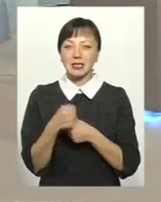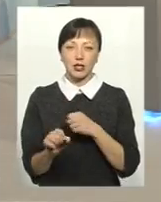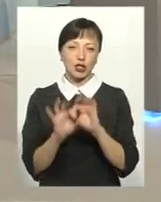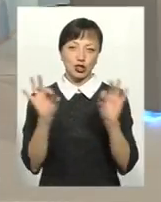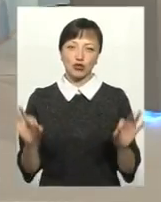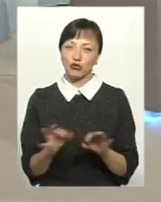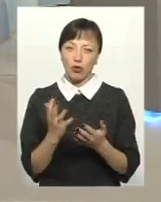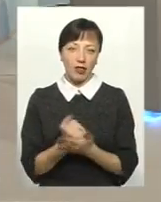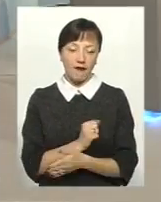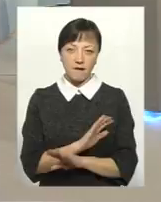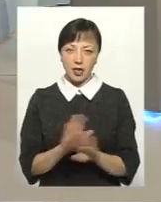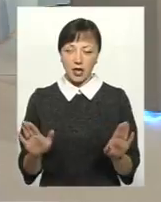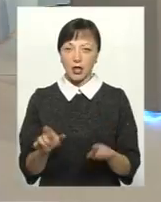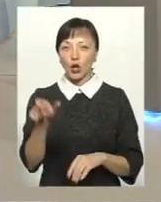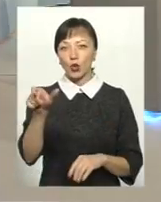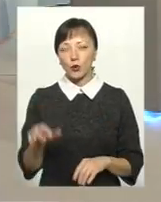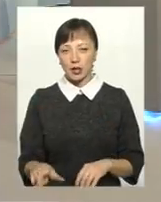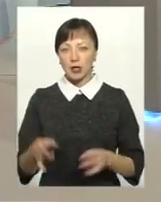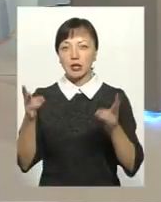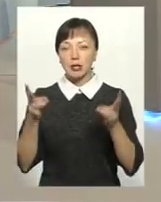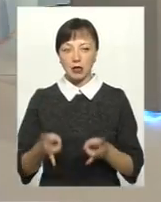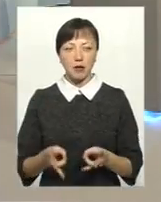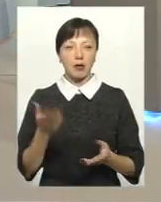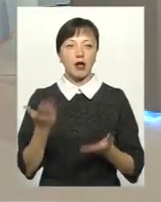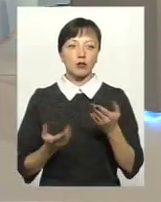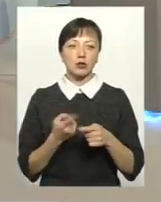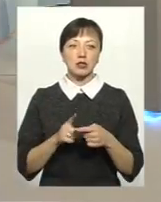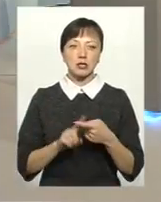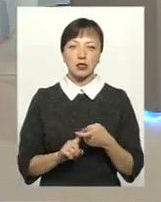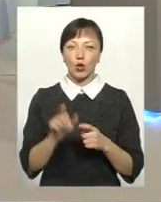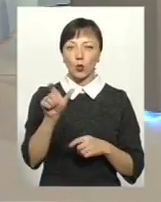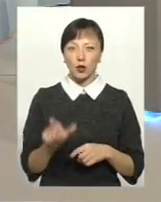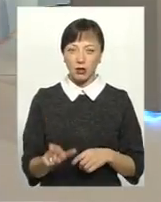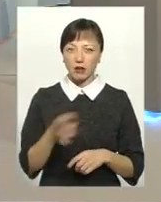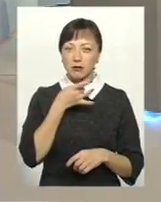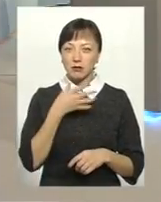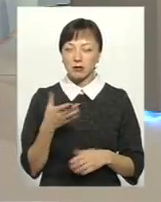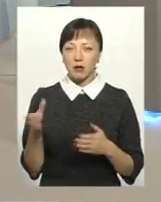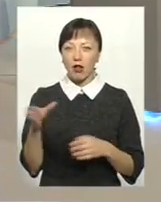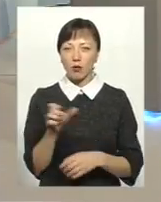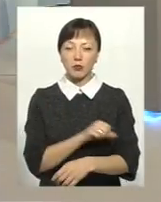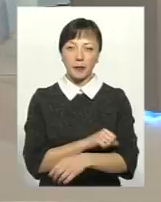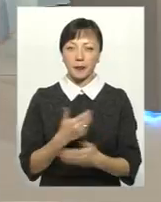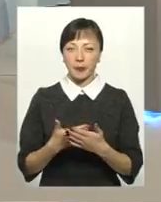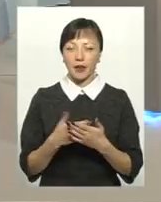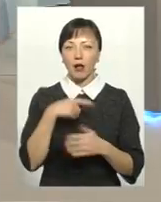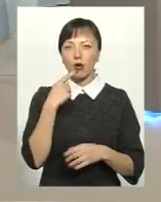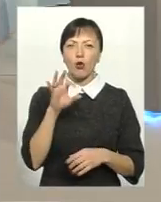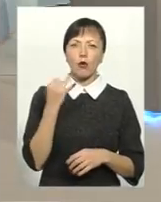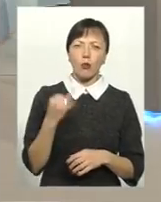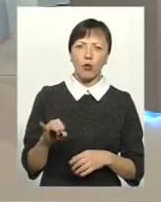нічого не вийде. Тобто людині треба, може, якщо це залежна людина, от я хочу сказати про залежність, що кажуть,